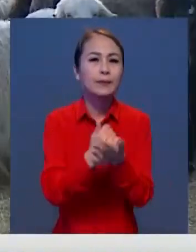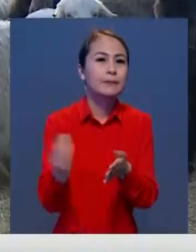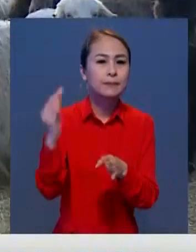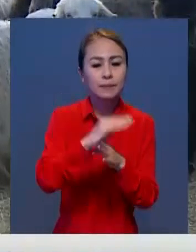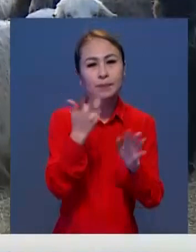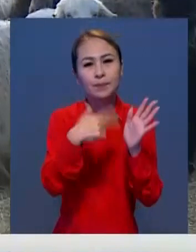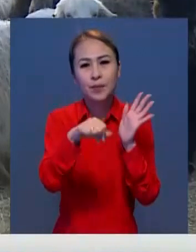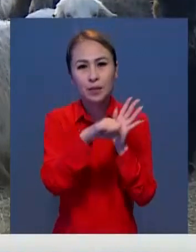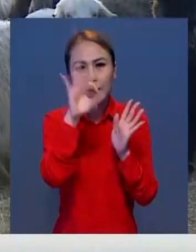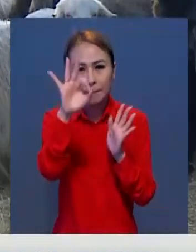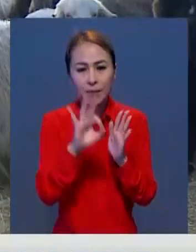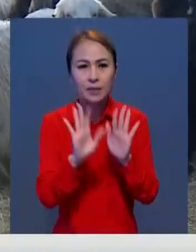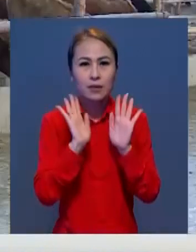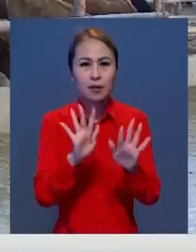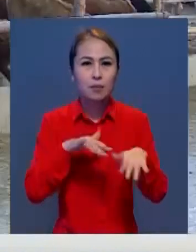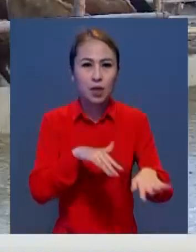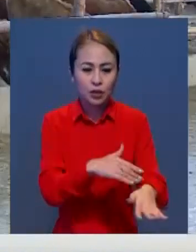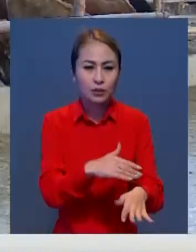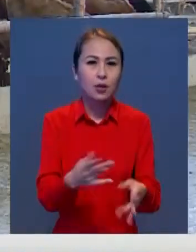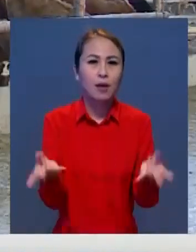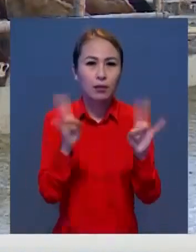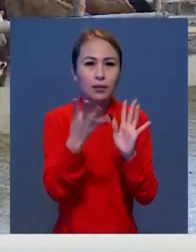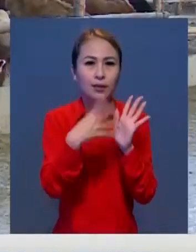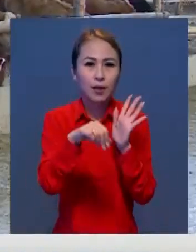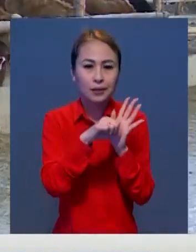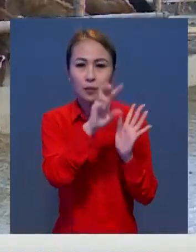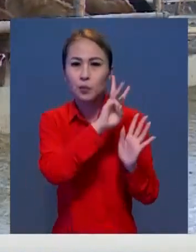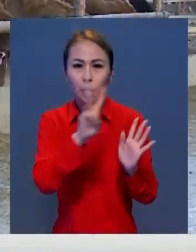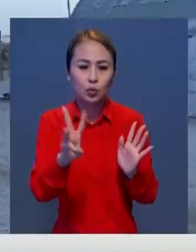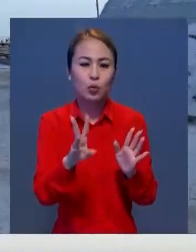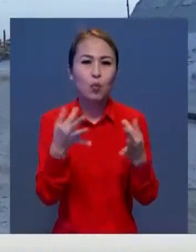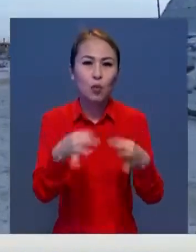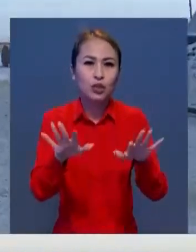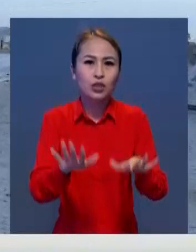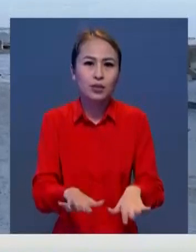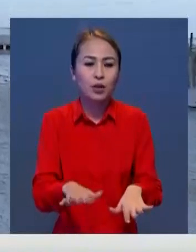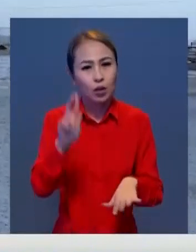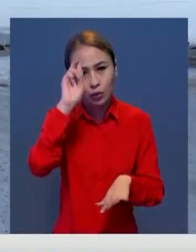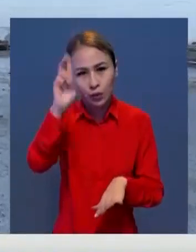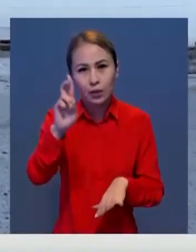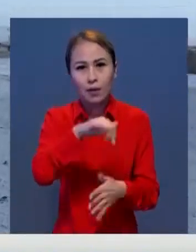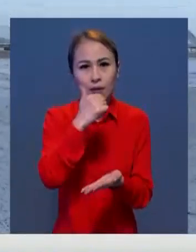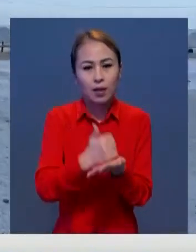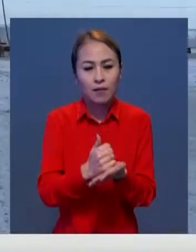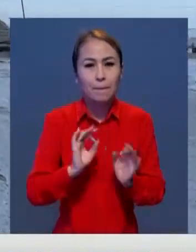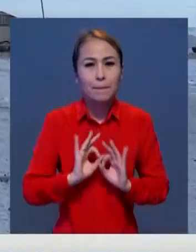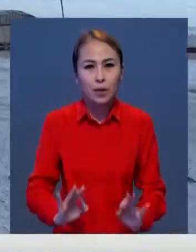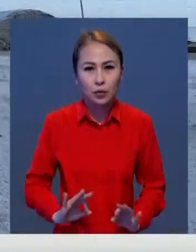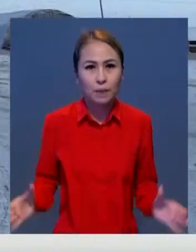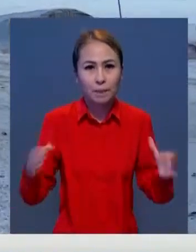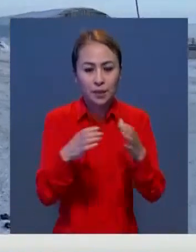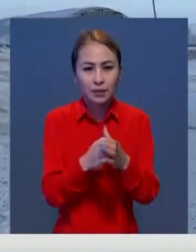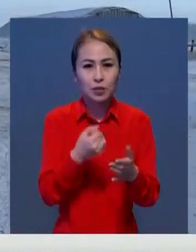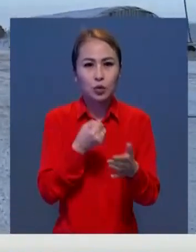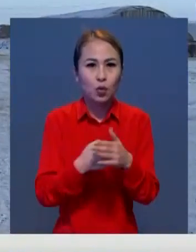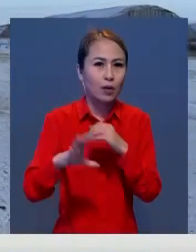оның 36%-ында ғана мал жайылады. Қалған 46 миллион гектары бос жатыр. Үкіметке бас прокуратурамен бірлесіп, жыл соңына